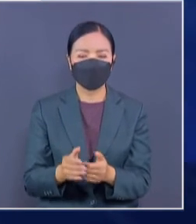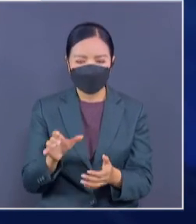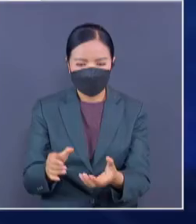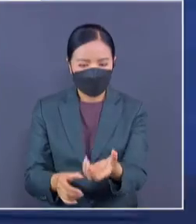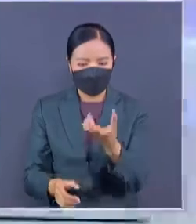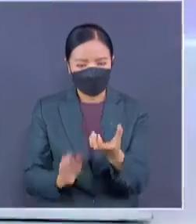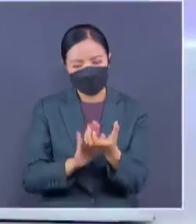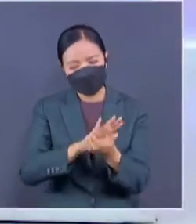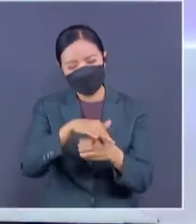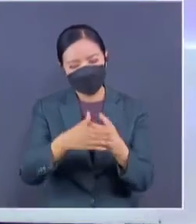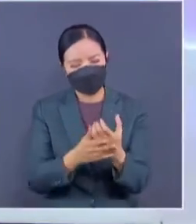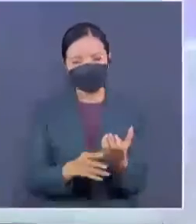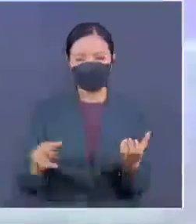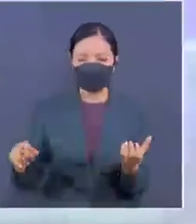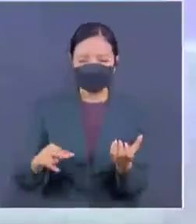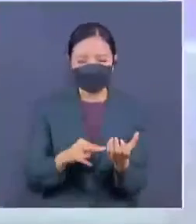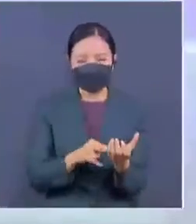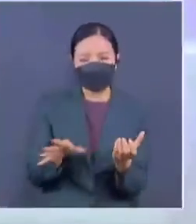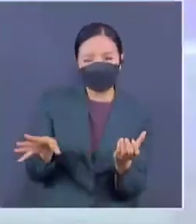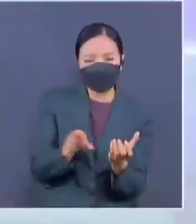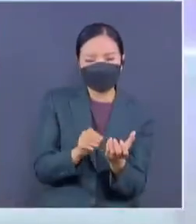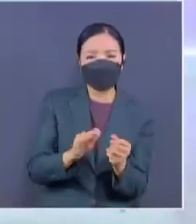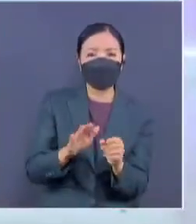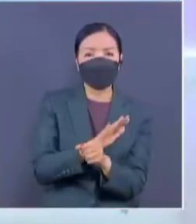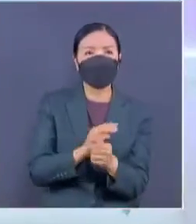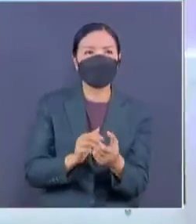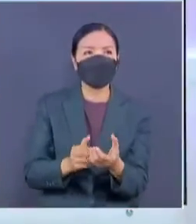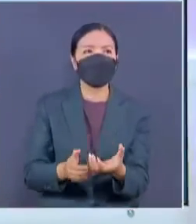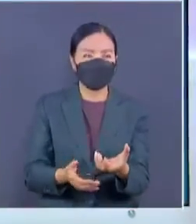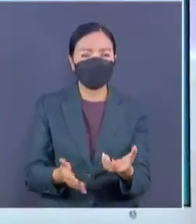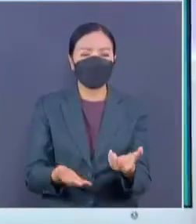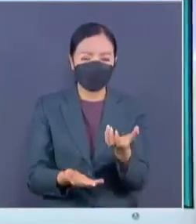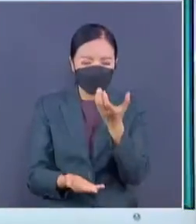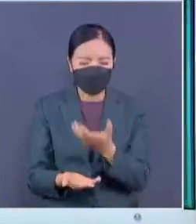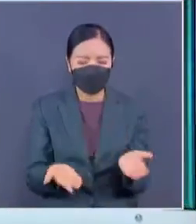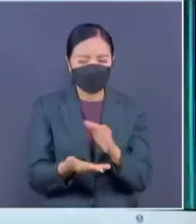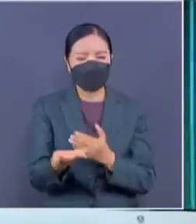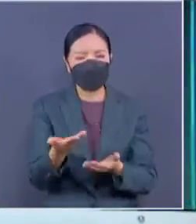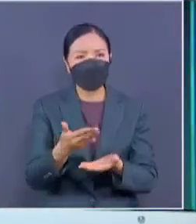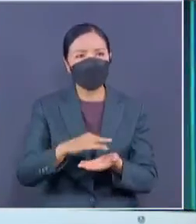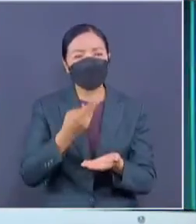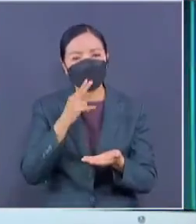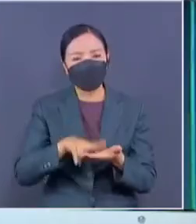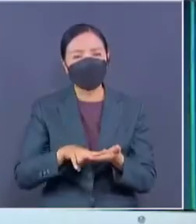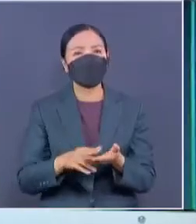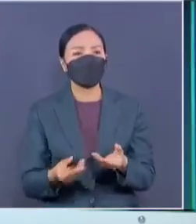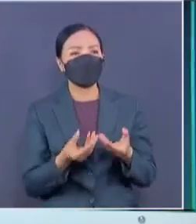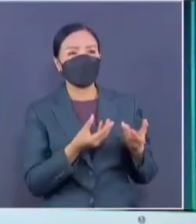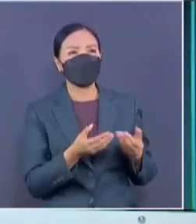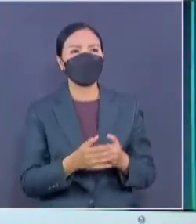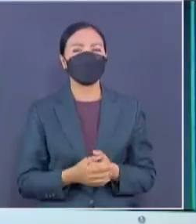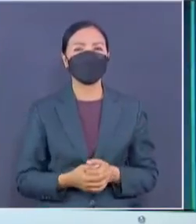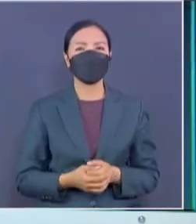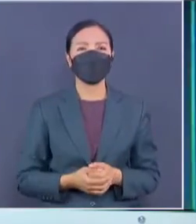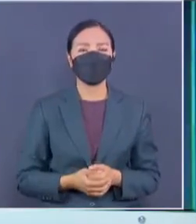อาดมาเช็ดให้ด้วย ชาร์จไฟให้ด้วย ชาร์จให้เต็มด้วยกลับมาจะได้เปิดใช้งานได ้ เพราะเจ้าหน้าที่เปิดดูแล้วว่าใช้งานได้แต่ว่าเข้ารหั